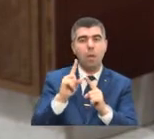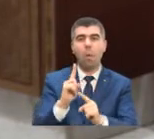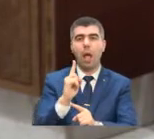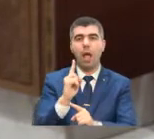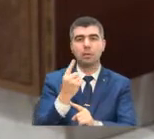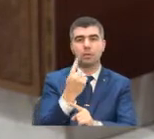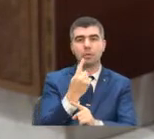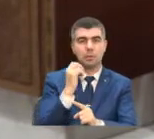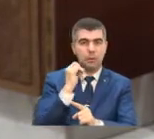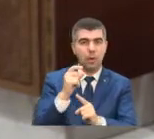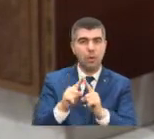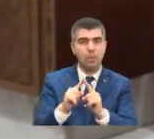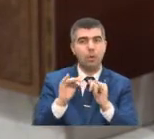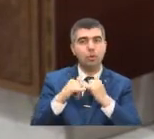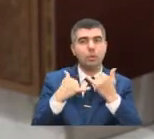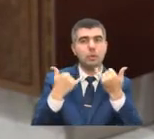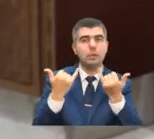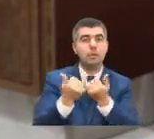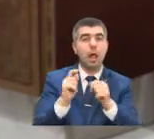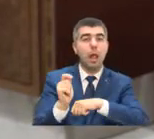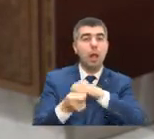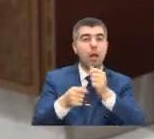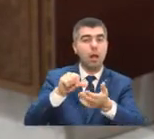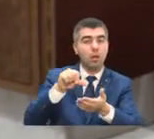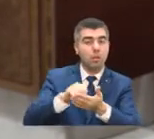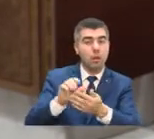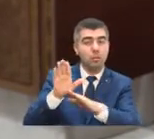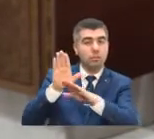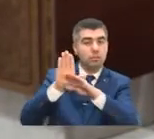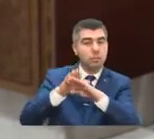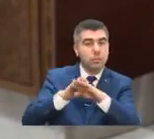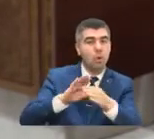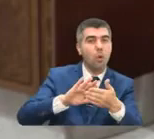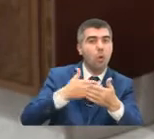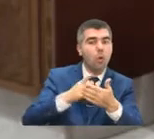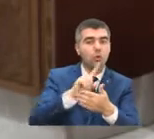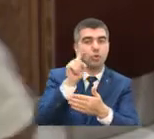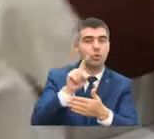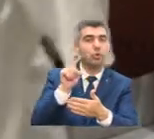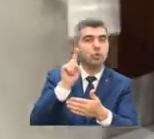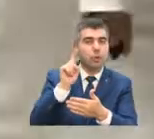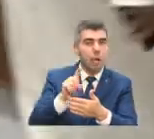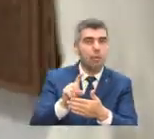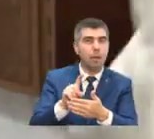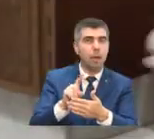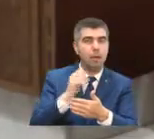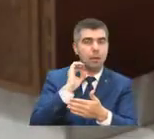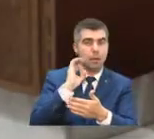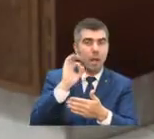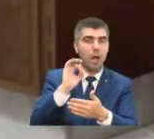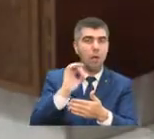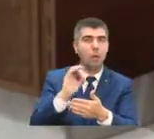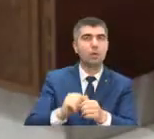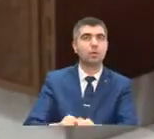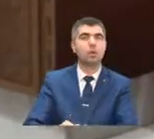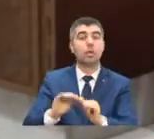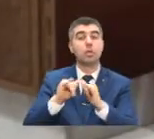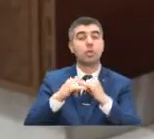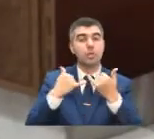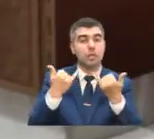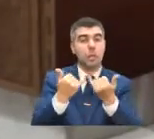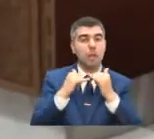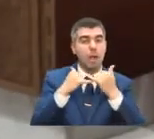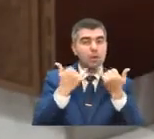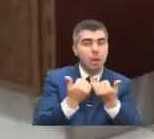في العالم القروي، ونحط جميع الوكالات الحضرية تنظم على المستوى ديالها لقاءات